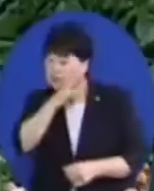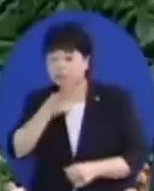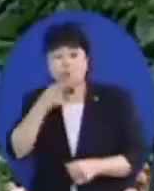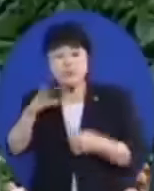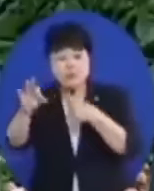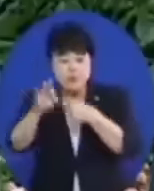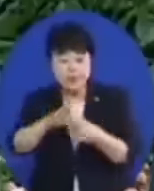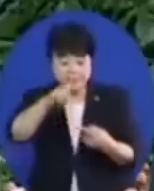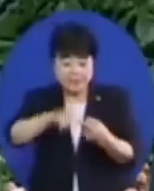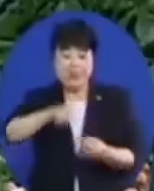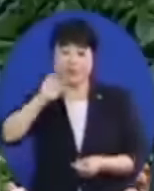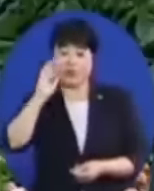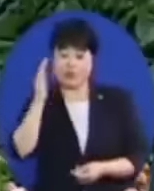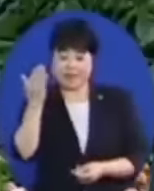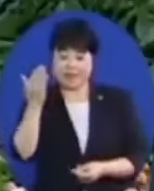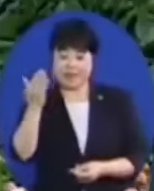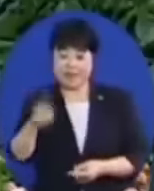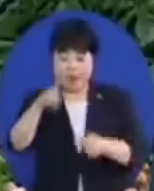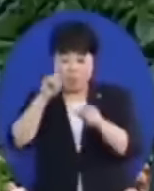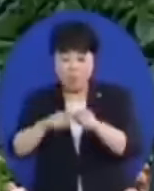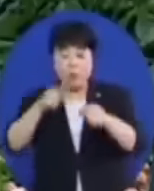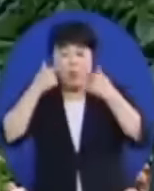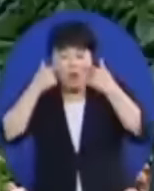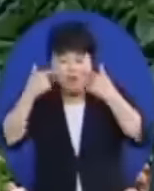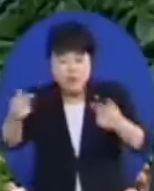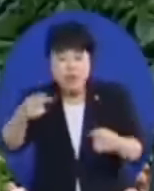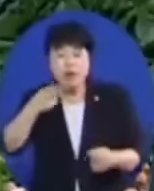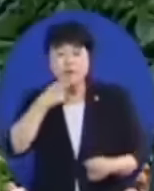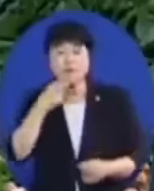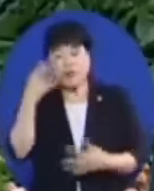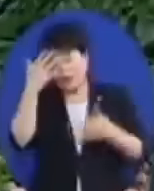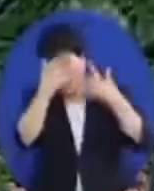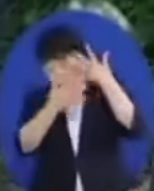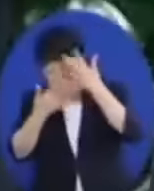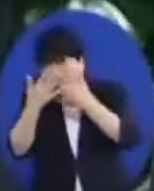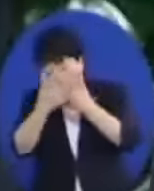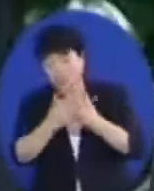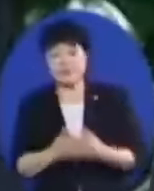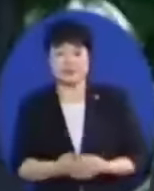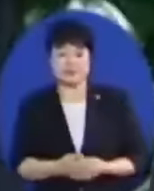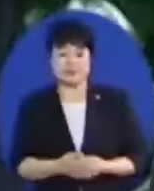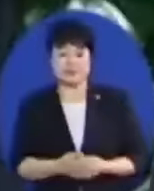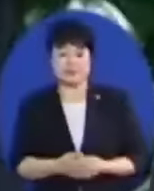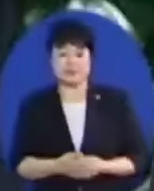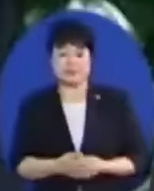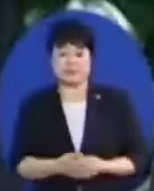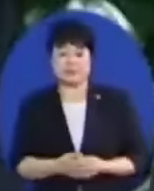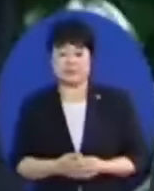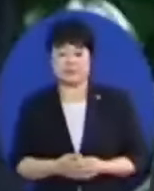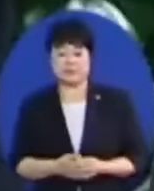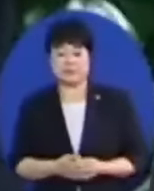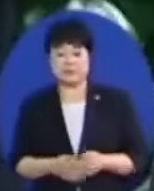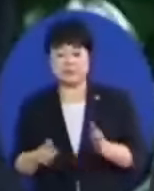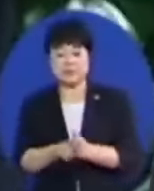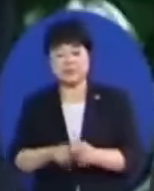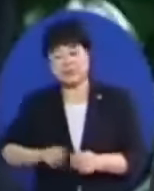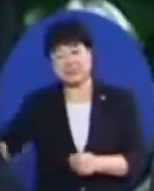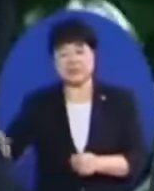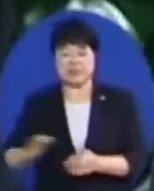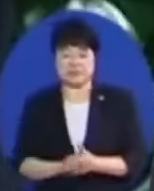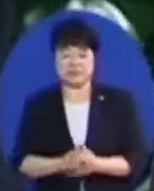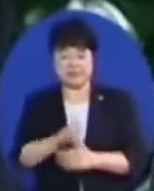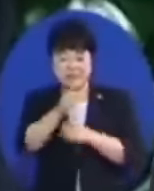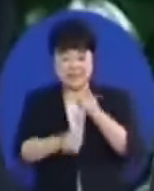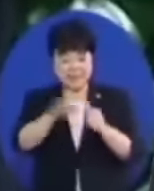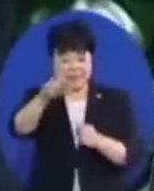아니하면 그대로 되리라. 목표를 분명히 하지 않고 믿으면 믿음은 곧 산만하고 잃어버리고 마는 것입니다. 하나님 앞에